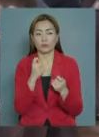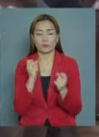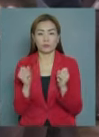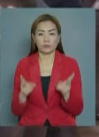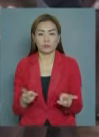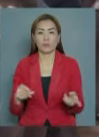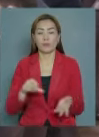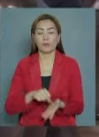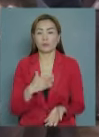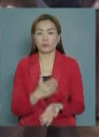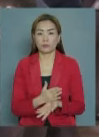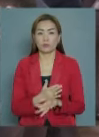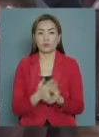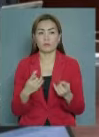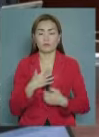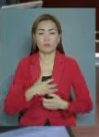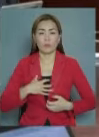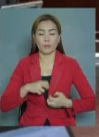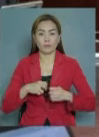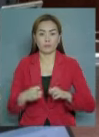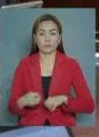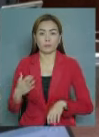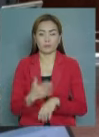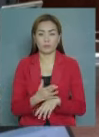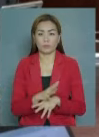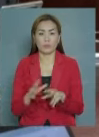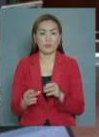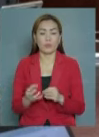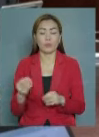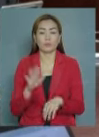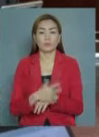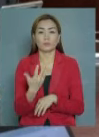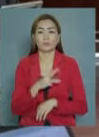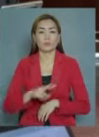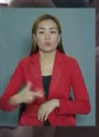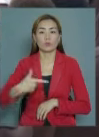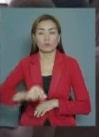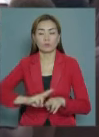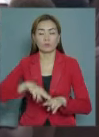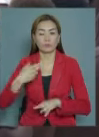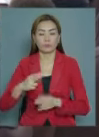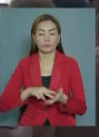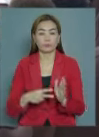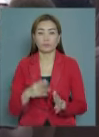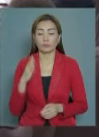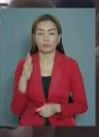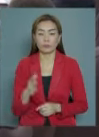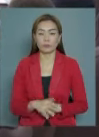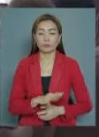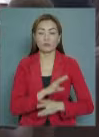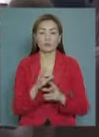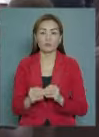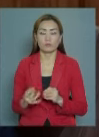қауіпсіздігіне тікелей қатысы бар аса маңызды мәселе. Осы жылы тағы 5 миллион гектар жерді қайтарып алу жоспарлануда.